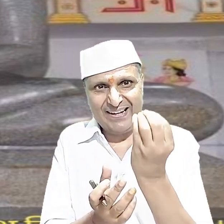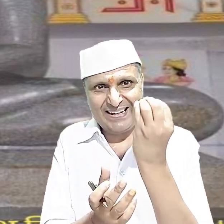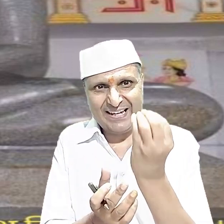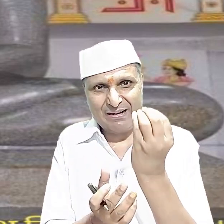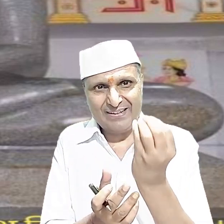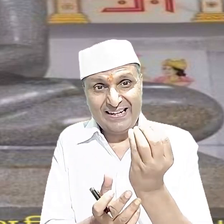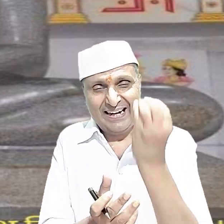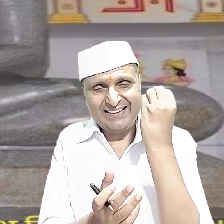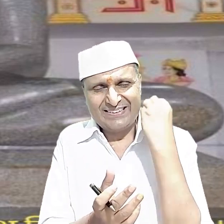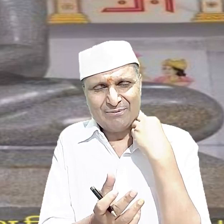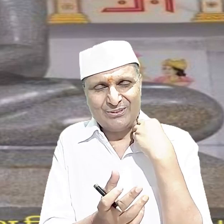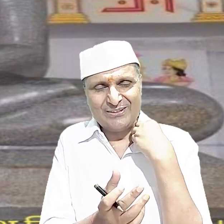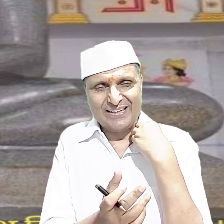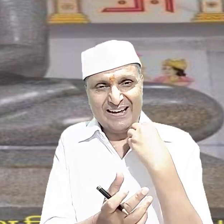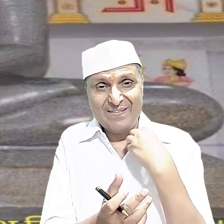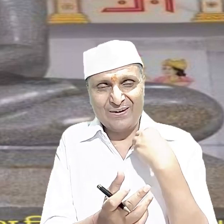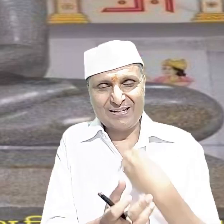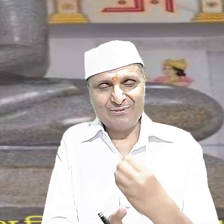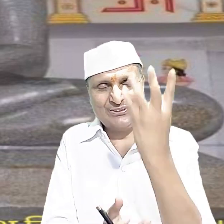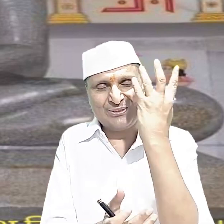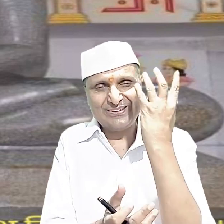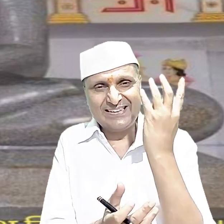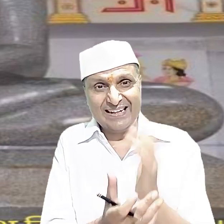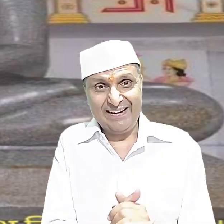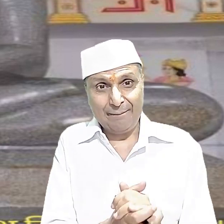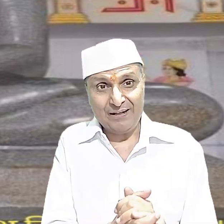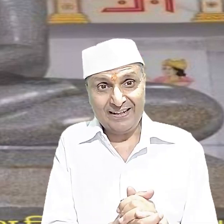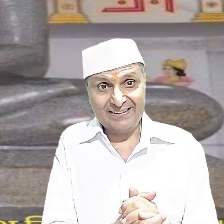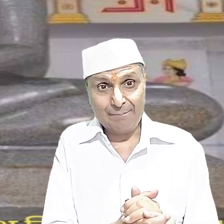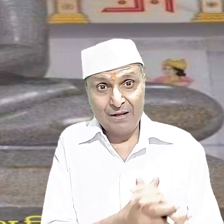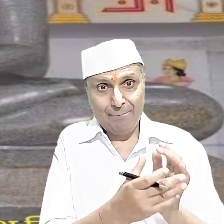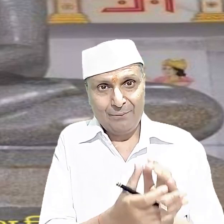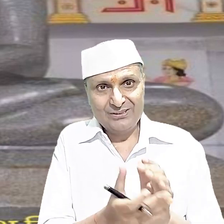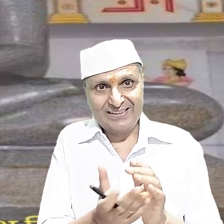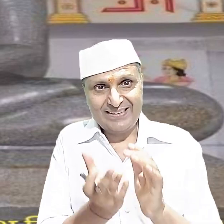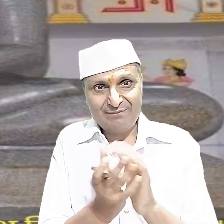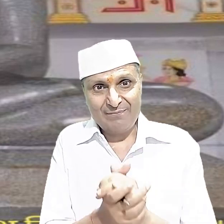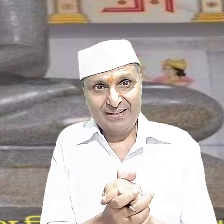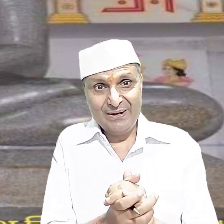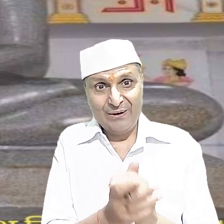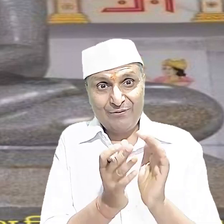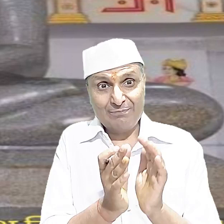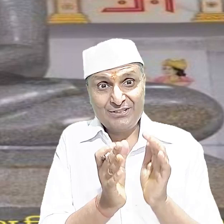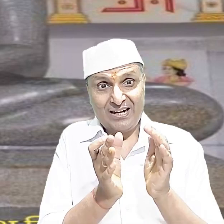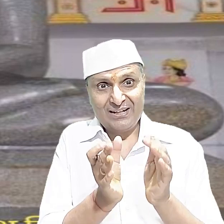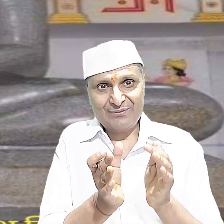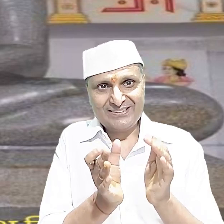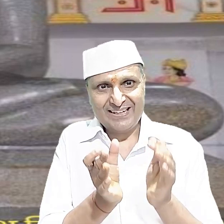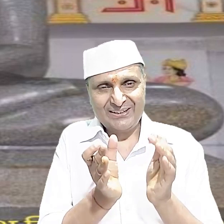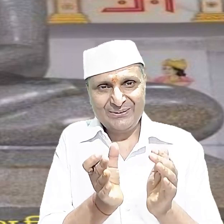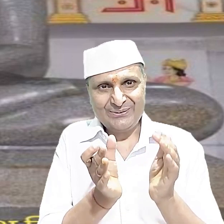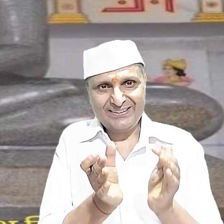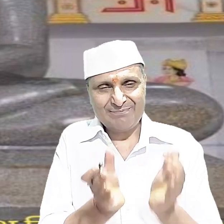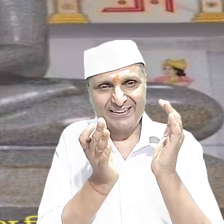है वैराग्य की भावना, कहते हैं सब कुछ होता है और सब कुछ छोड़ दिया जाता है एक पल के अंदर। पहुंच जाते हैं वन में और फिर आप 4 वर्ष